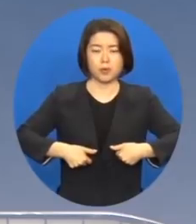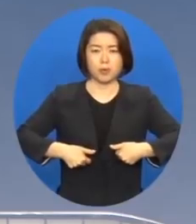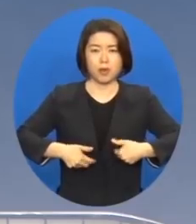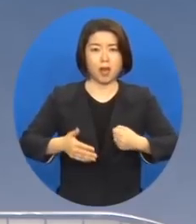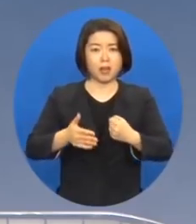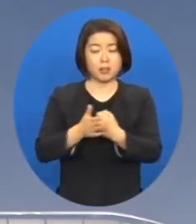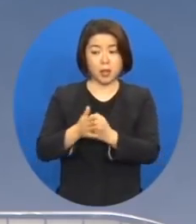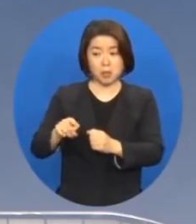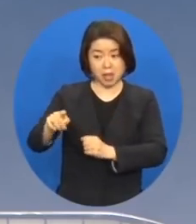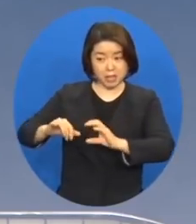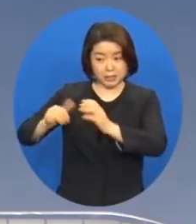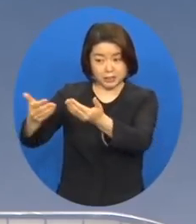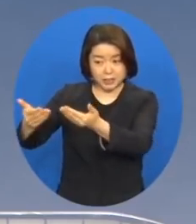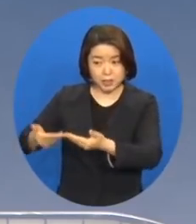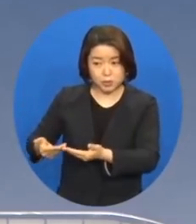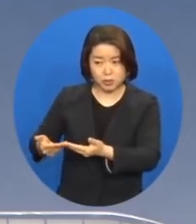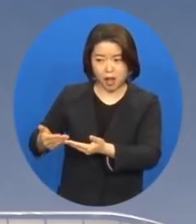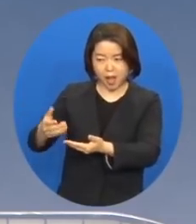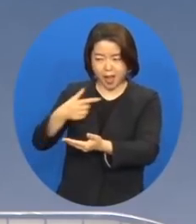주는 것을 붙잡는 거예요.